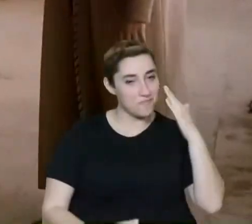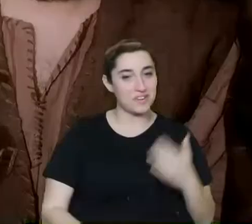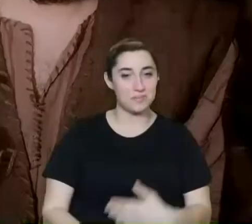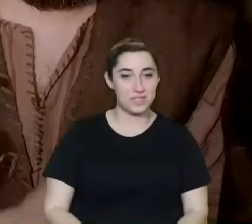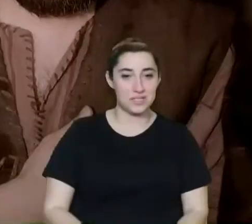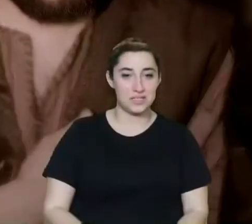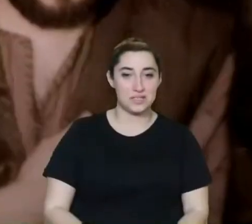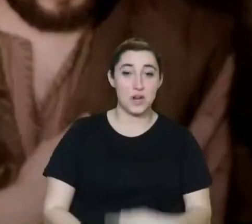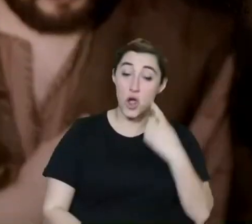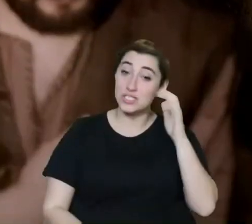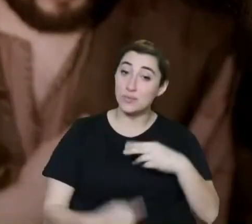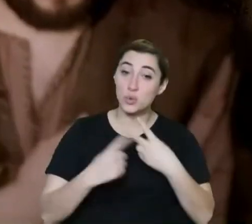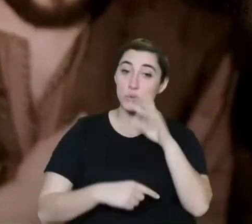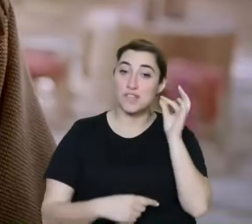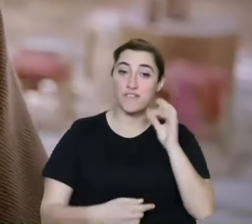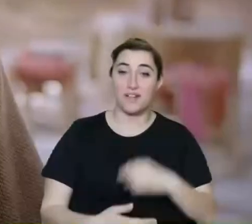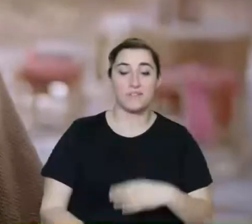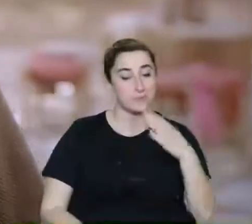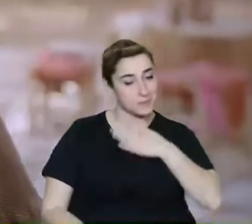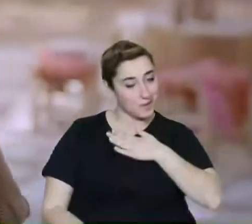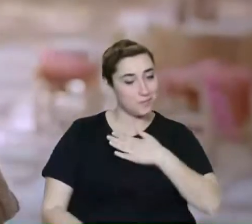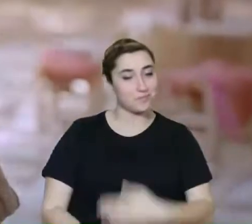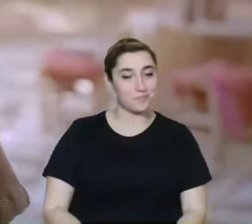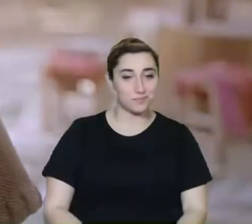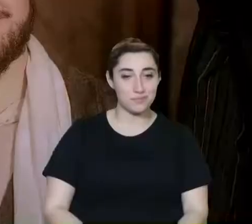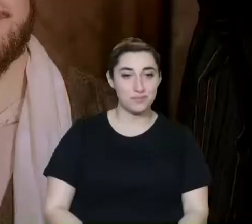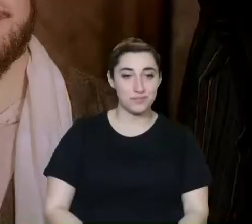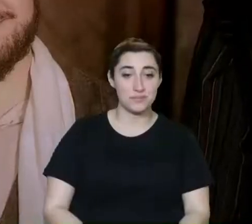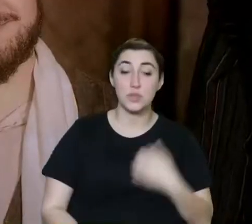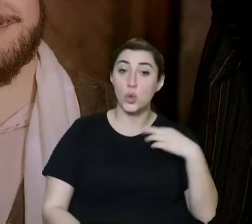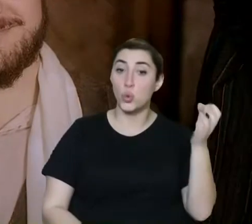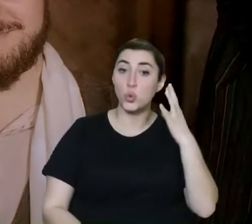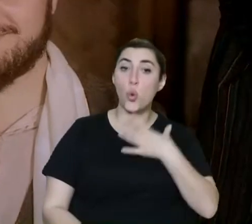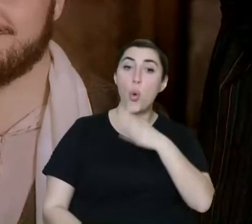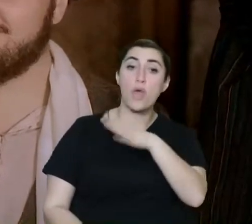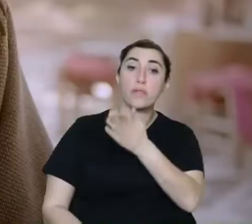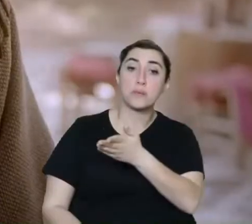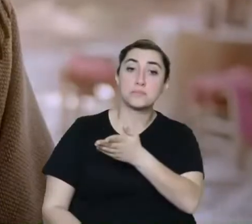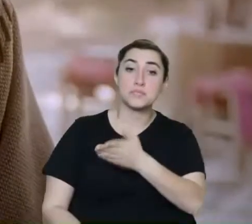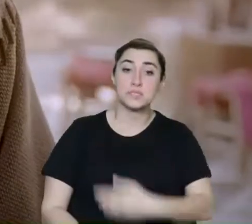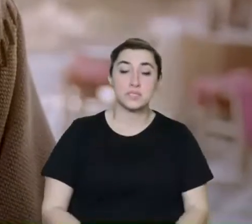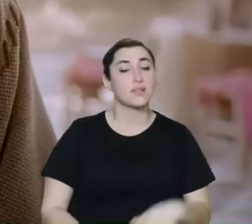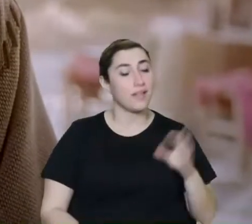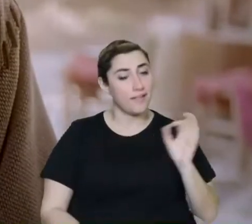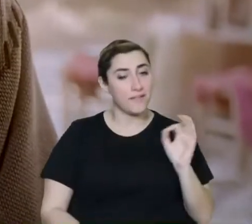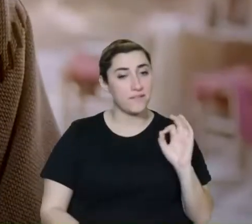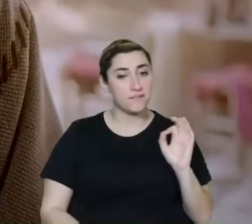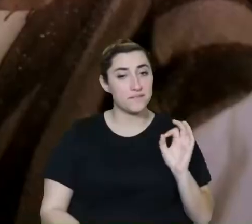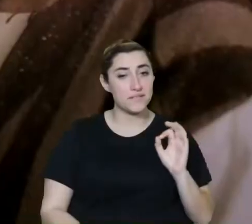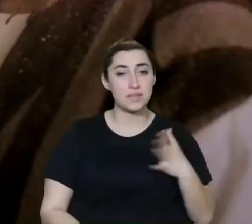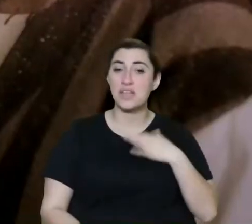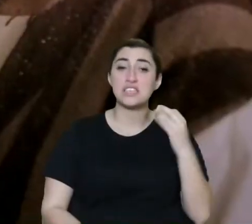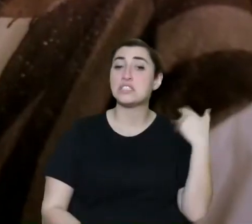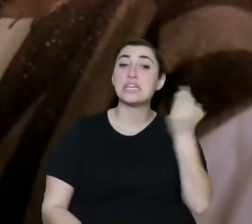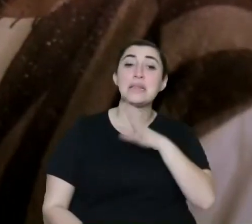bulmuşuz. Hoş gelmişsin Yunus Efendi. Eyvallah. İşittik ki Konya'daymışsın. Öyledir. Ben